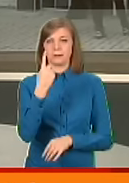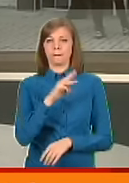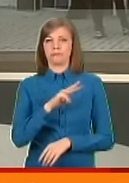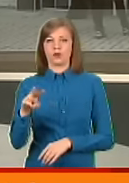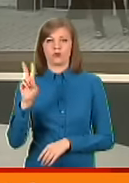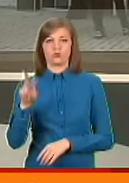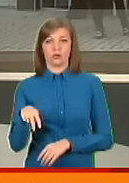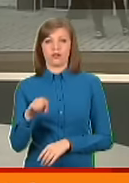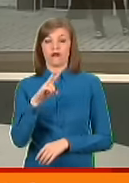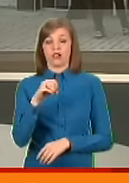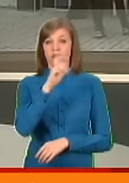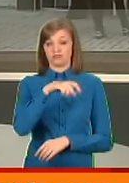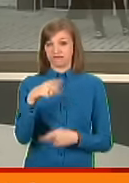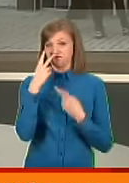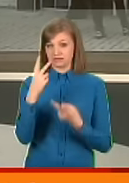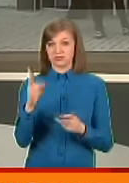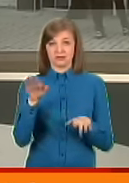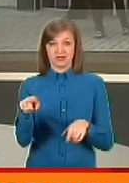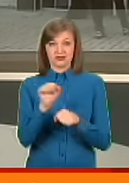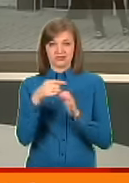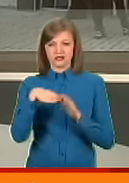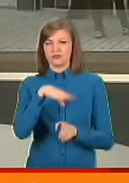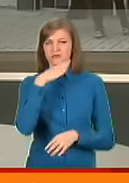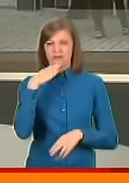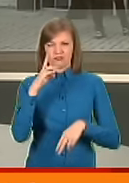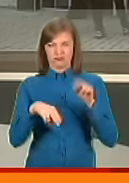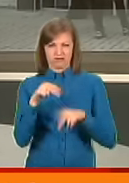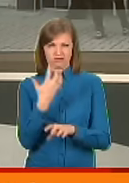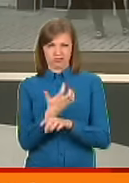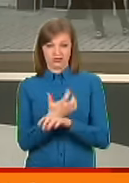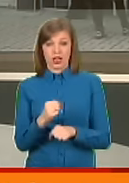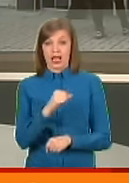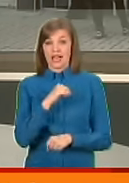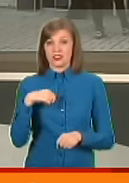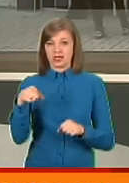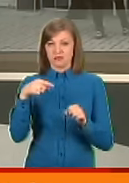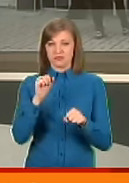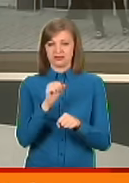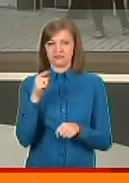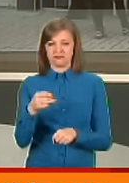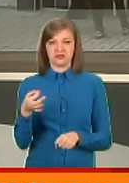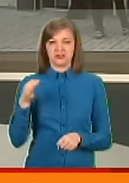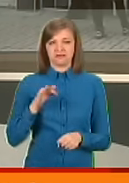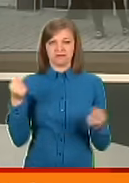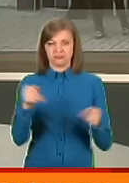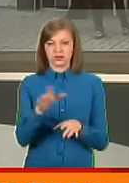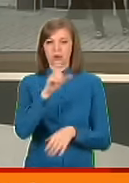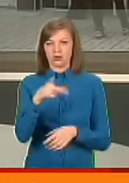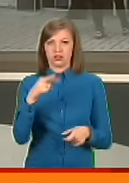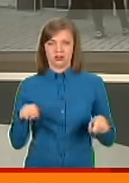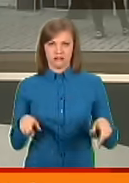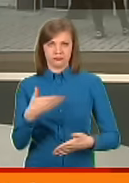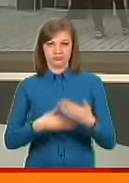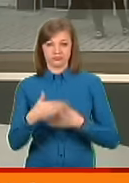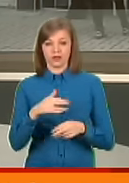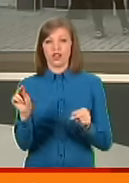мільйон доларів. Однак пасажири помітили на станції купу бузівельних огріхів, а сама вона виявилась непридатною для людей на інвалідних